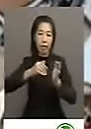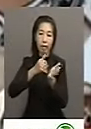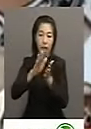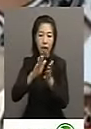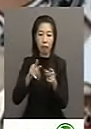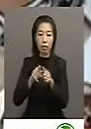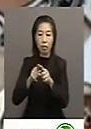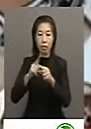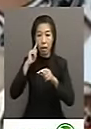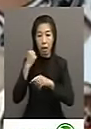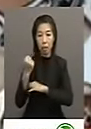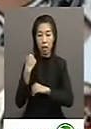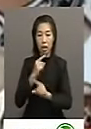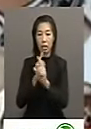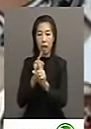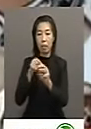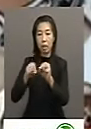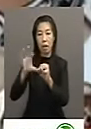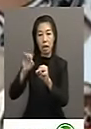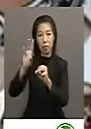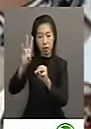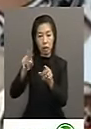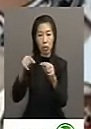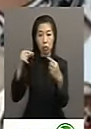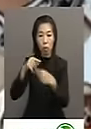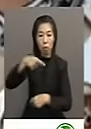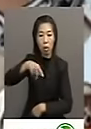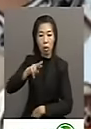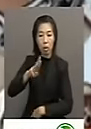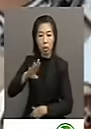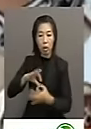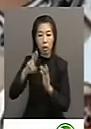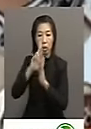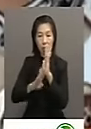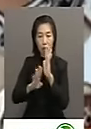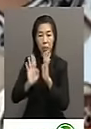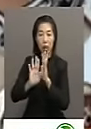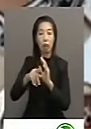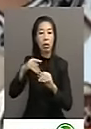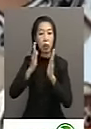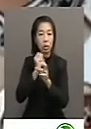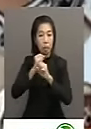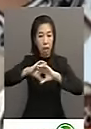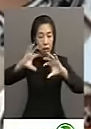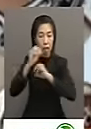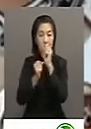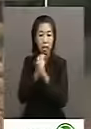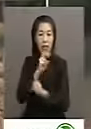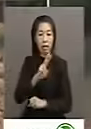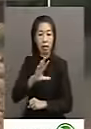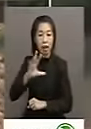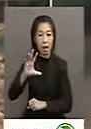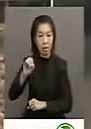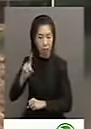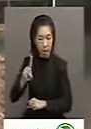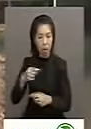ศัยอำนาจความตามมาตรา97แห่งพระราชบัญญัติว่าด้วยระเบียบข้าราชการพลเรือนพ.ศ. 2551และมาตร